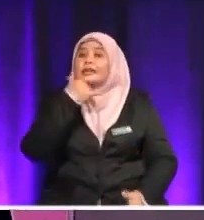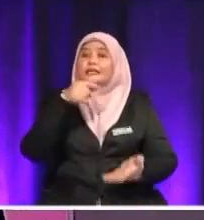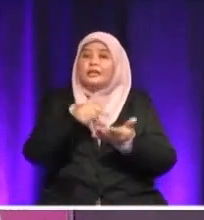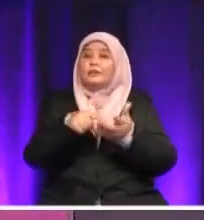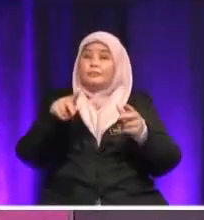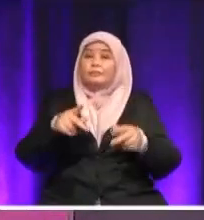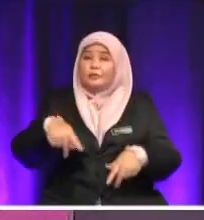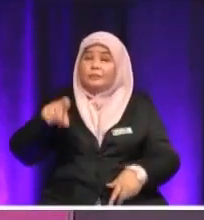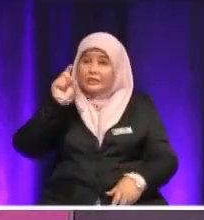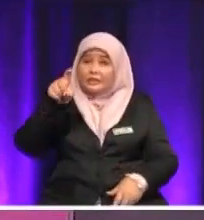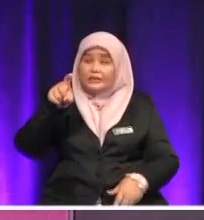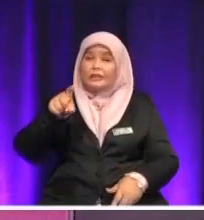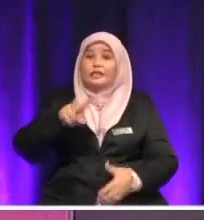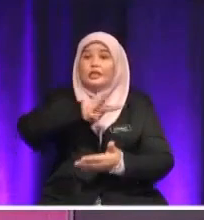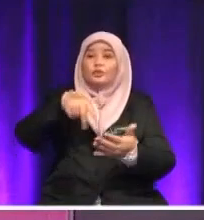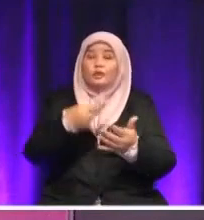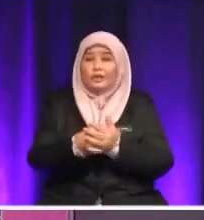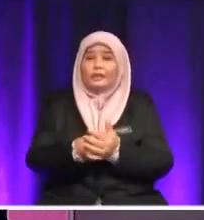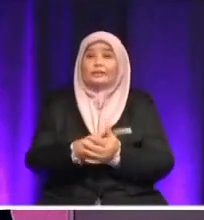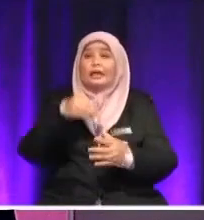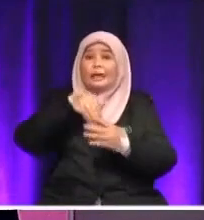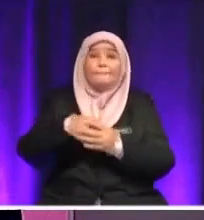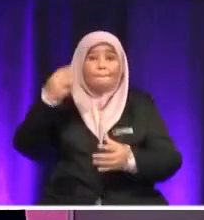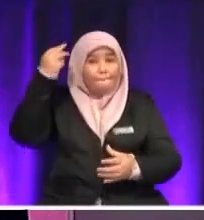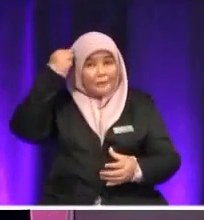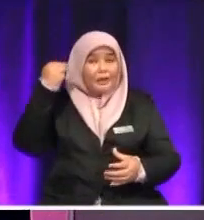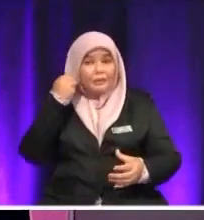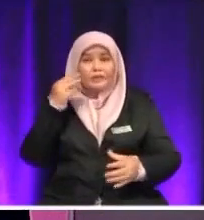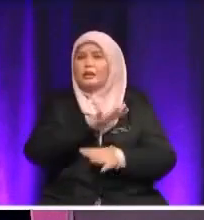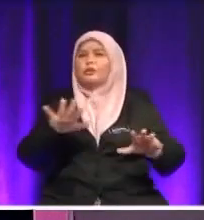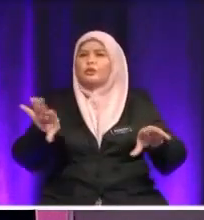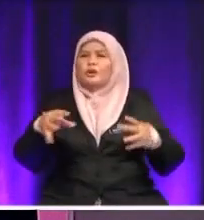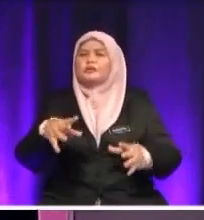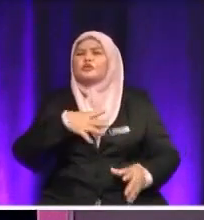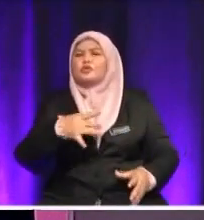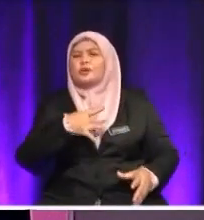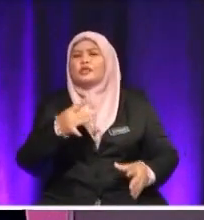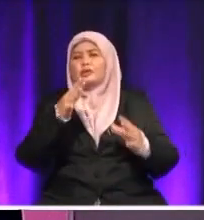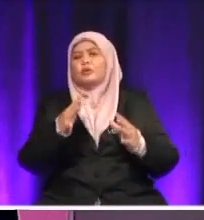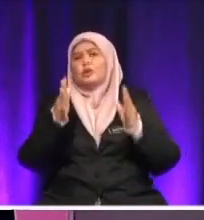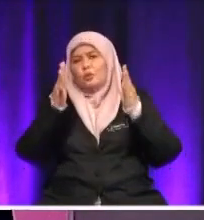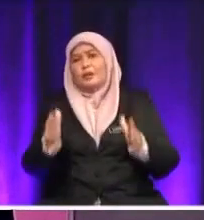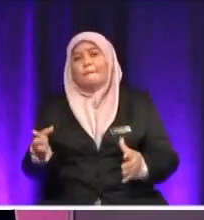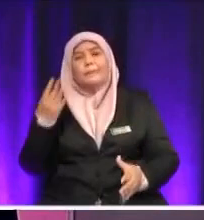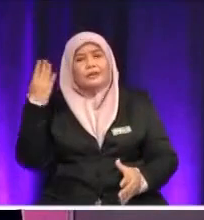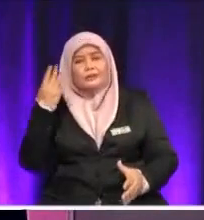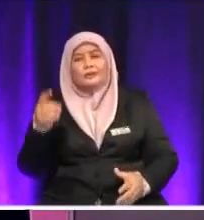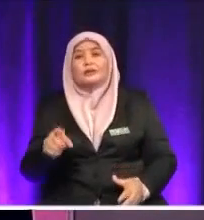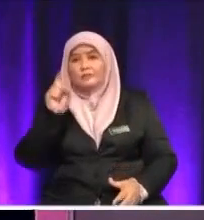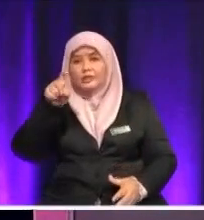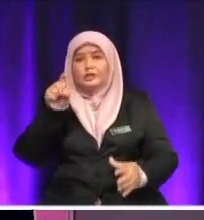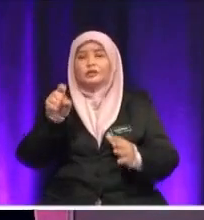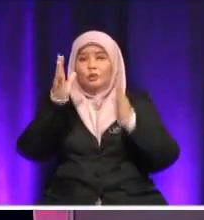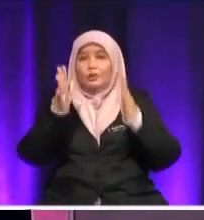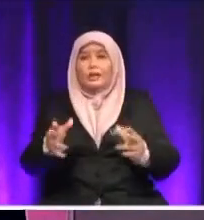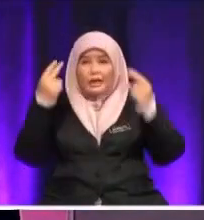perlu dijatuhkan hukumannya dalam mahkamah. Tak boleh dibuat sesuka hati oleh orang-orang biasa. Dia mesti seorang